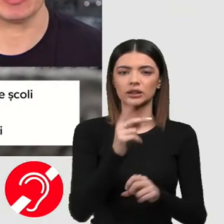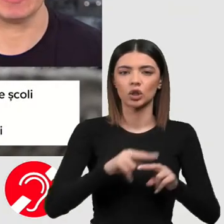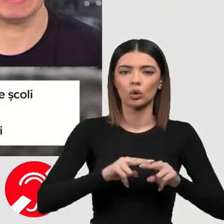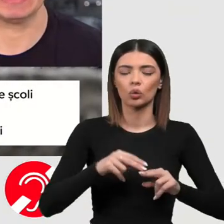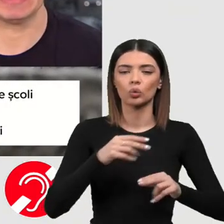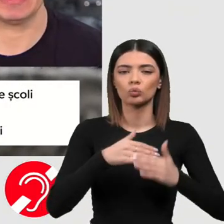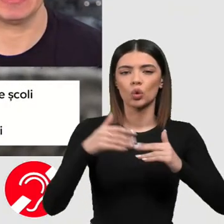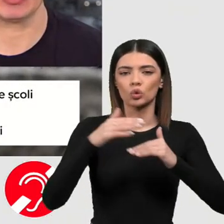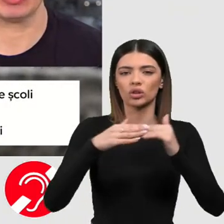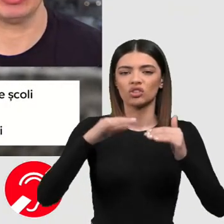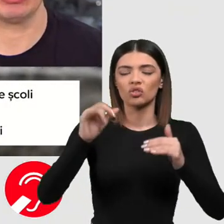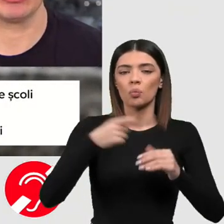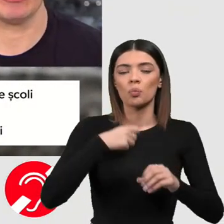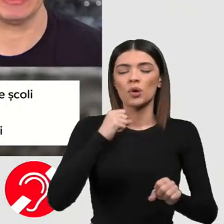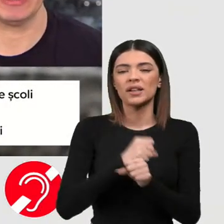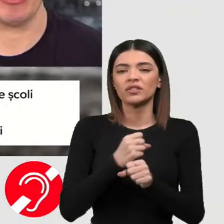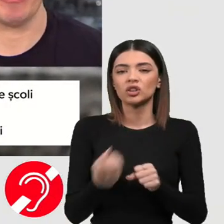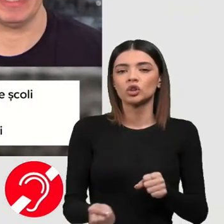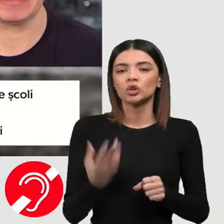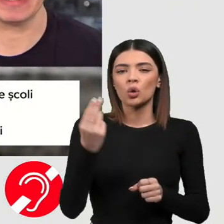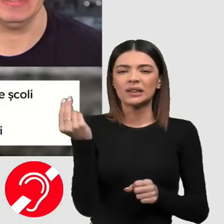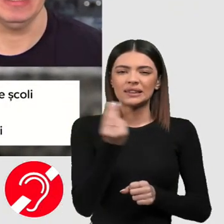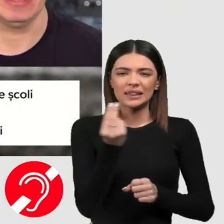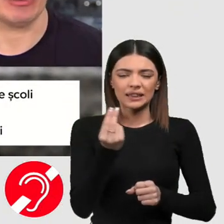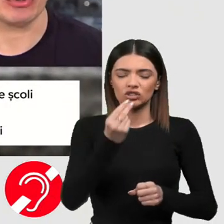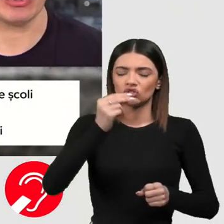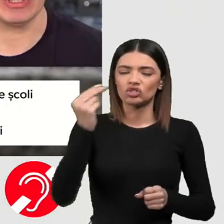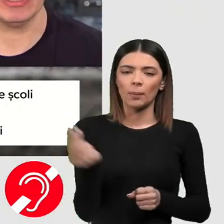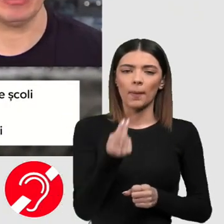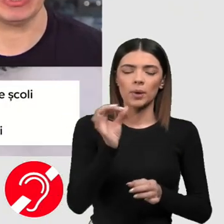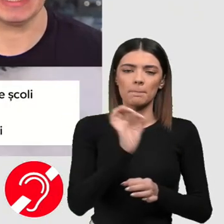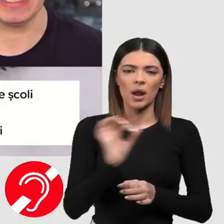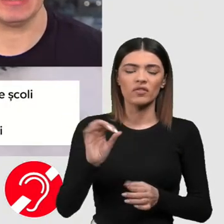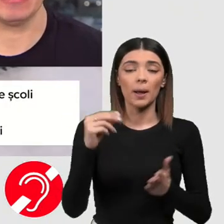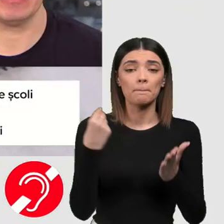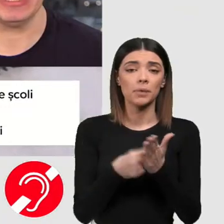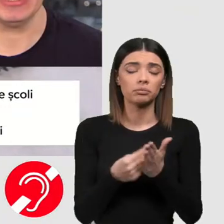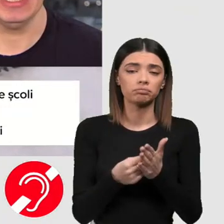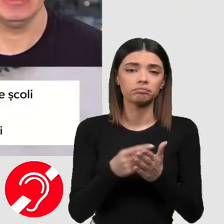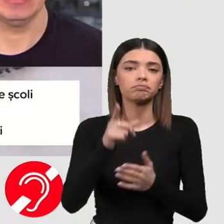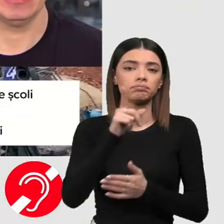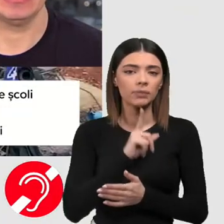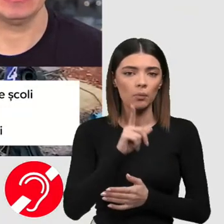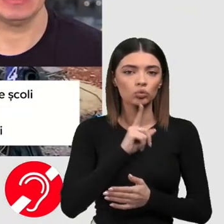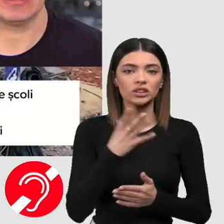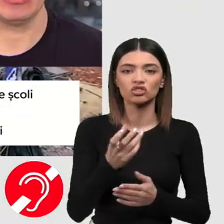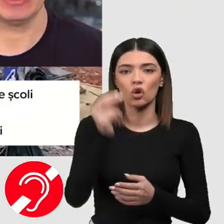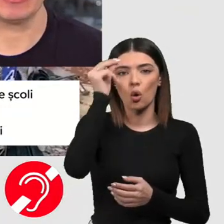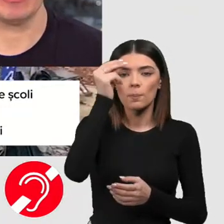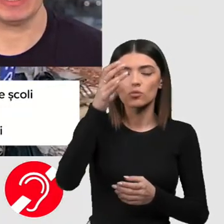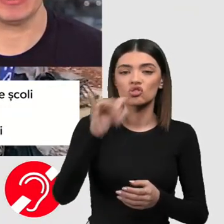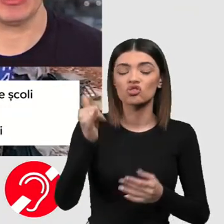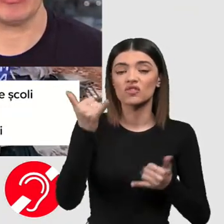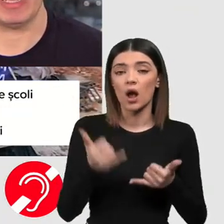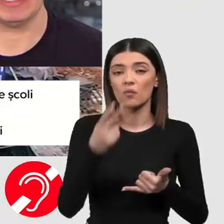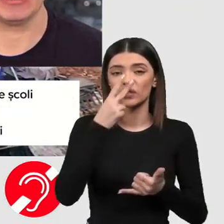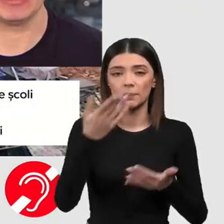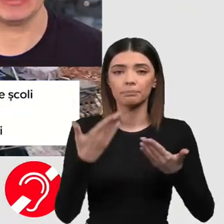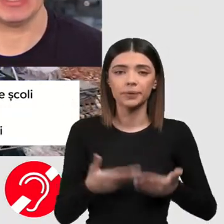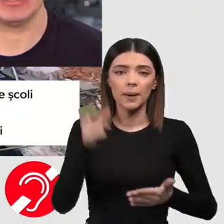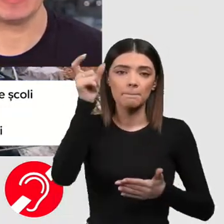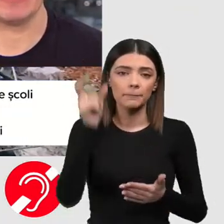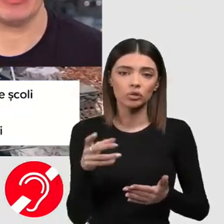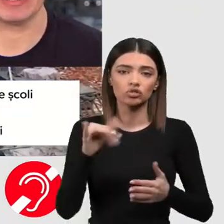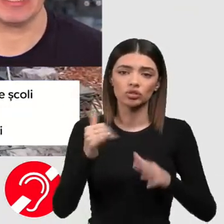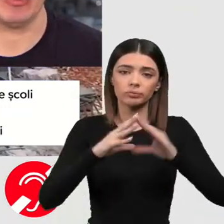și posibilitatea de a crea structuri cu geometrii complexe la costuri potențial mici, iar în contextul pierderilor umane și